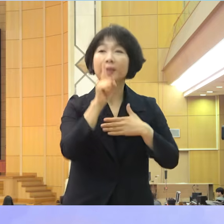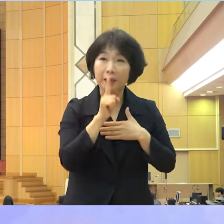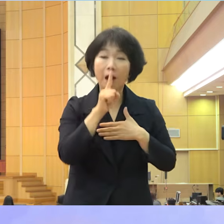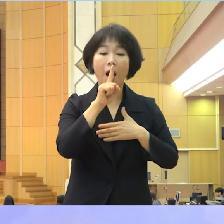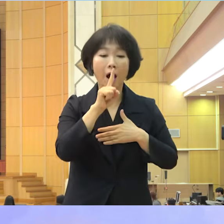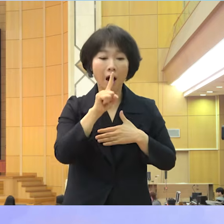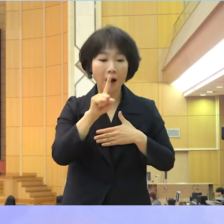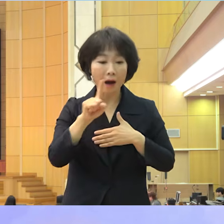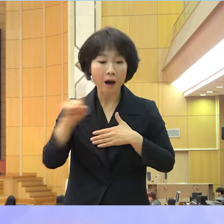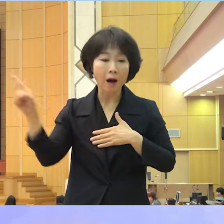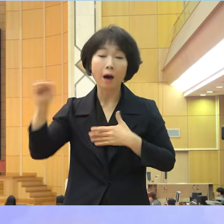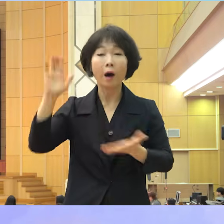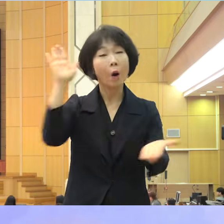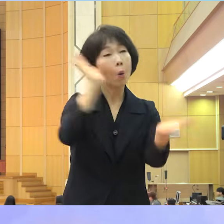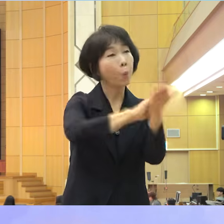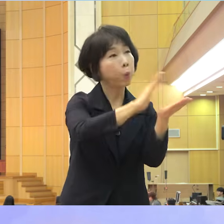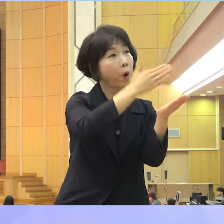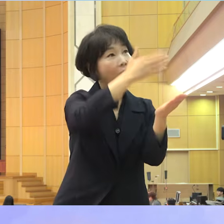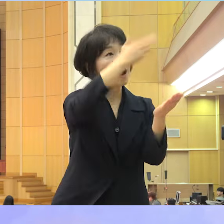완전함이라.